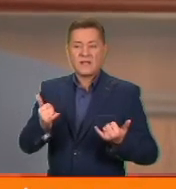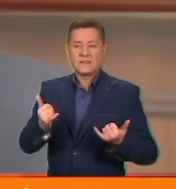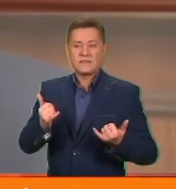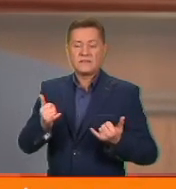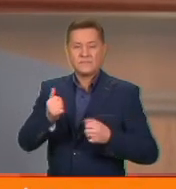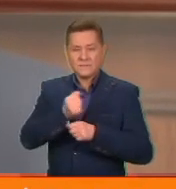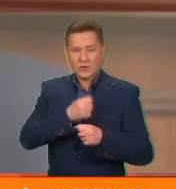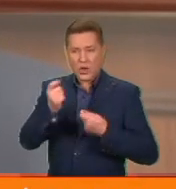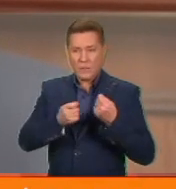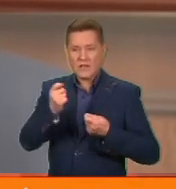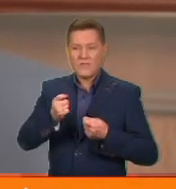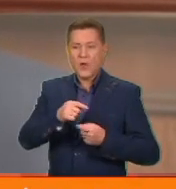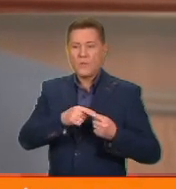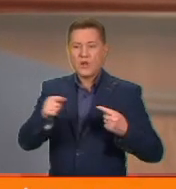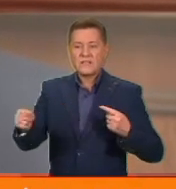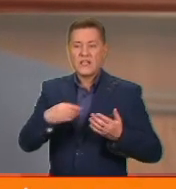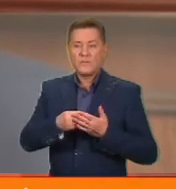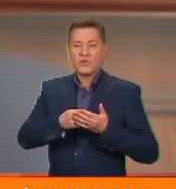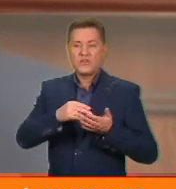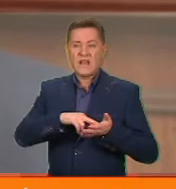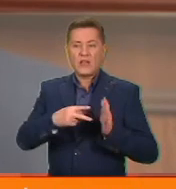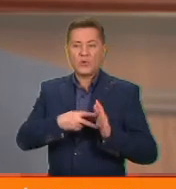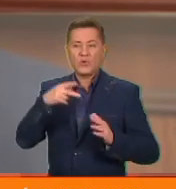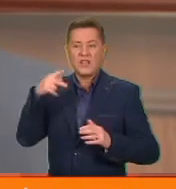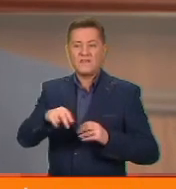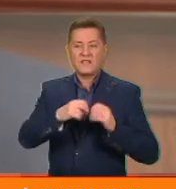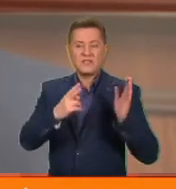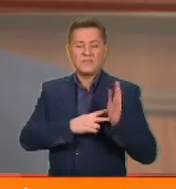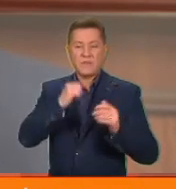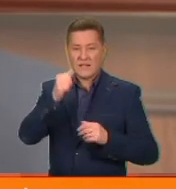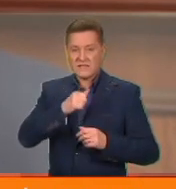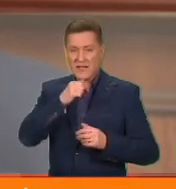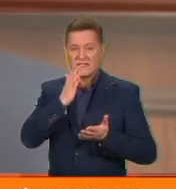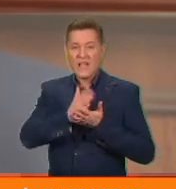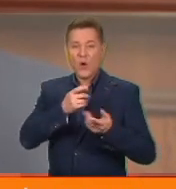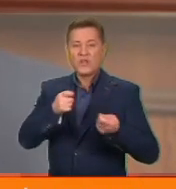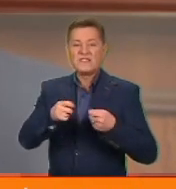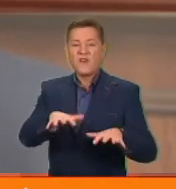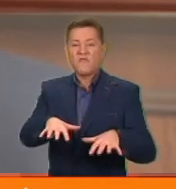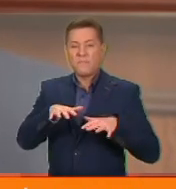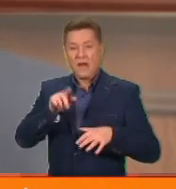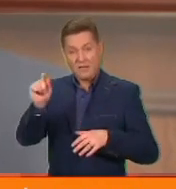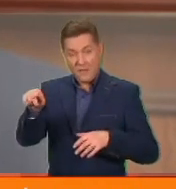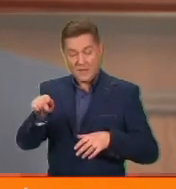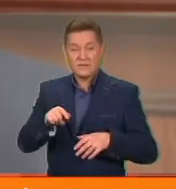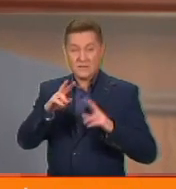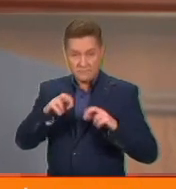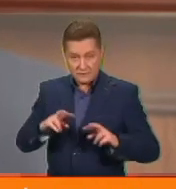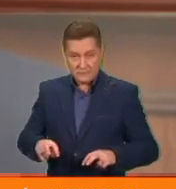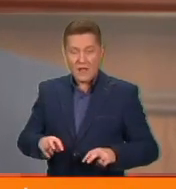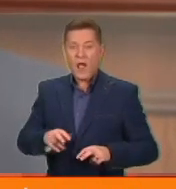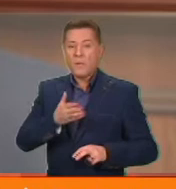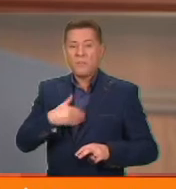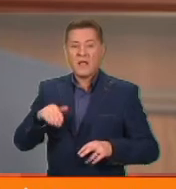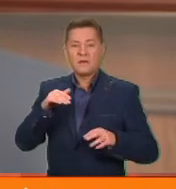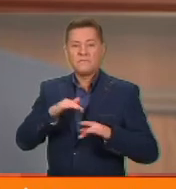процесом бюджету на 2017 рік. Він зараз вже знаходиться в парламенті. Ми розраховуємо на те, що чи